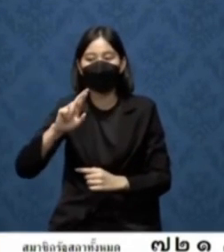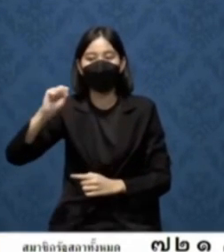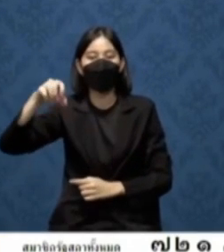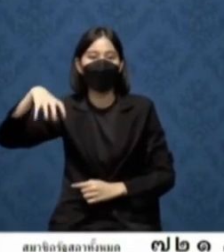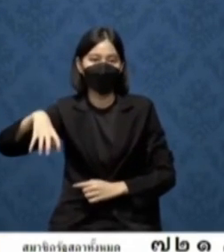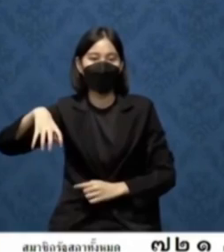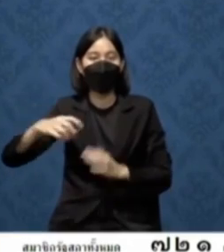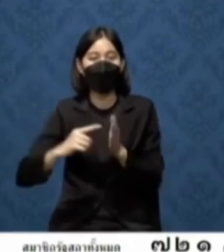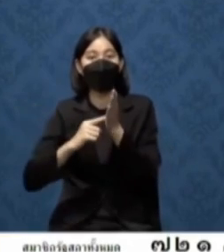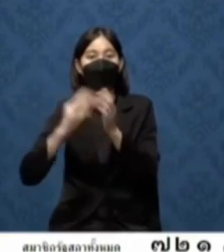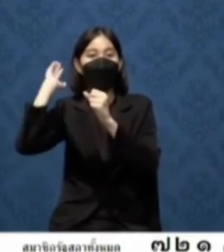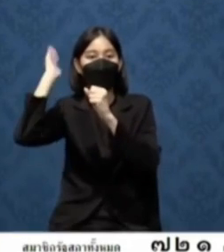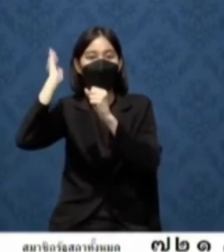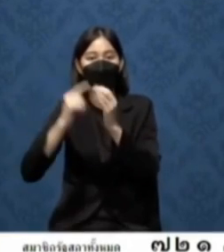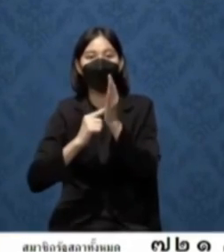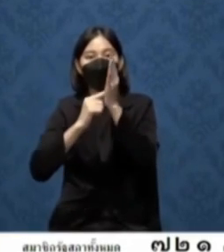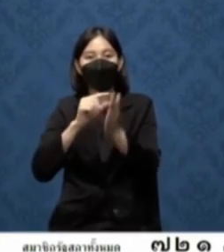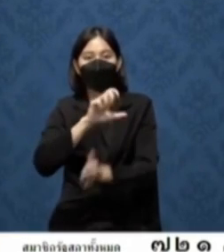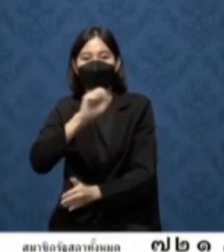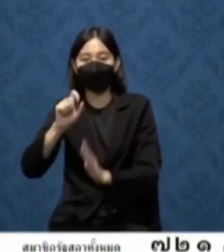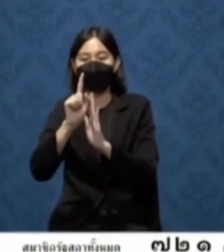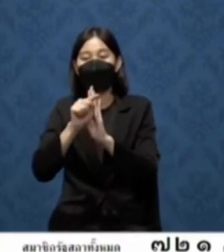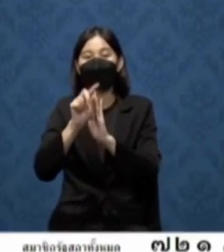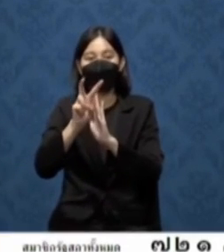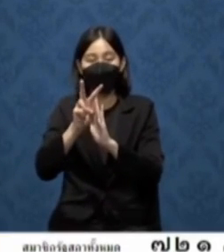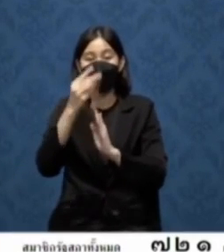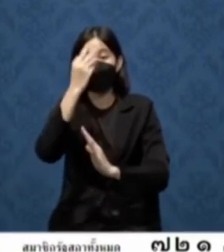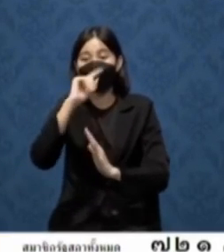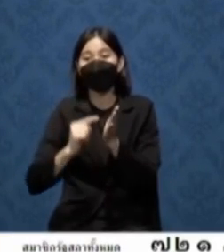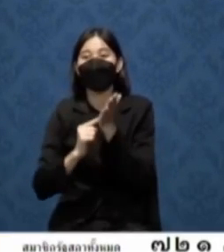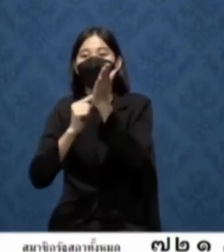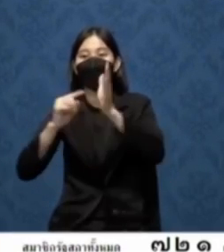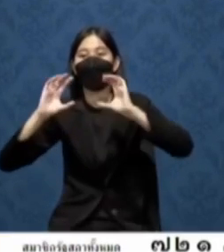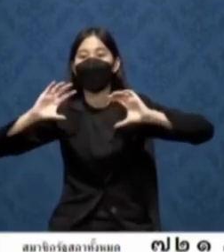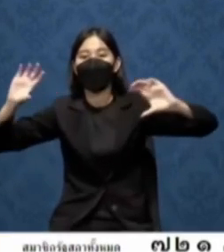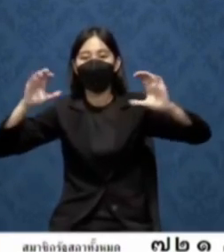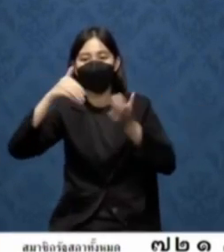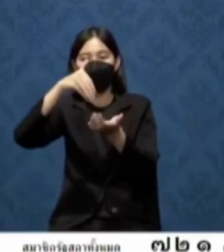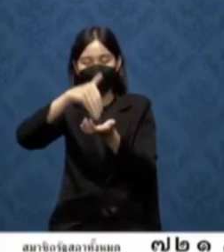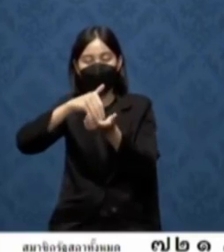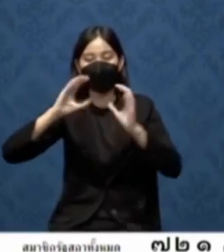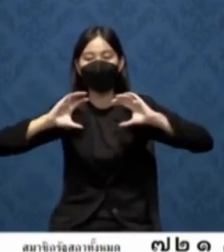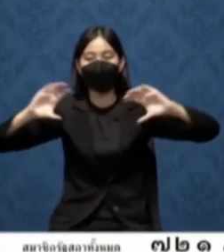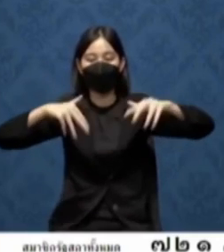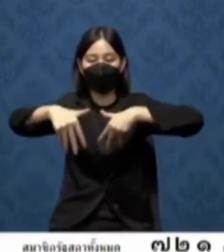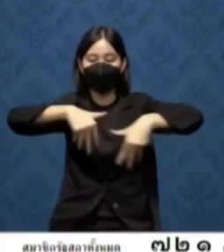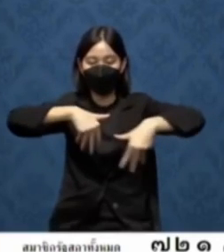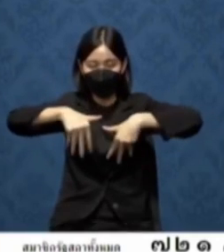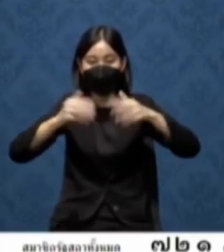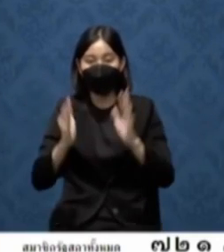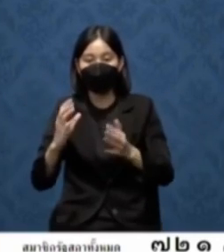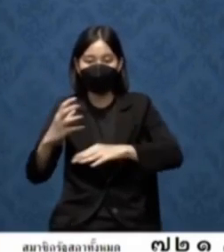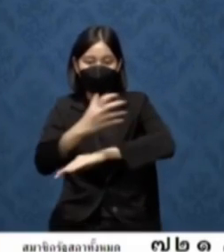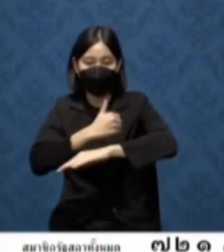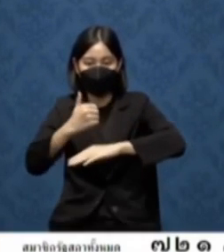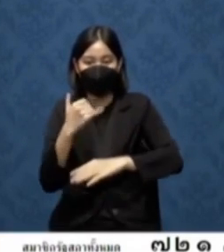การอภิปรายของส.ส. 2 นาทีเพื่อส่งให้ราชการส่วนกลางและราชการส่วนภูมิภาคมีผู้มีอำนาจเข้า